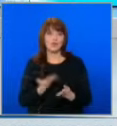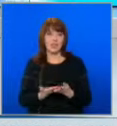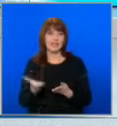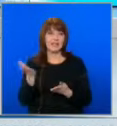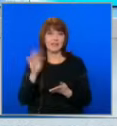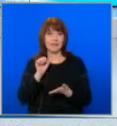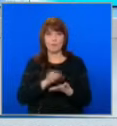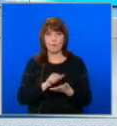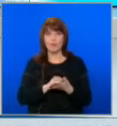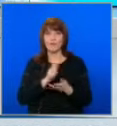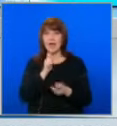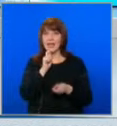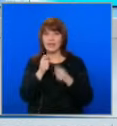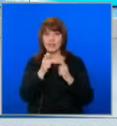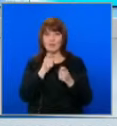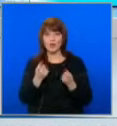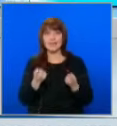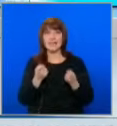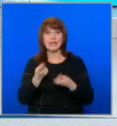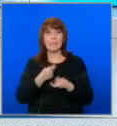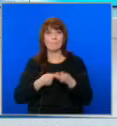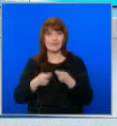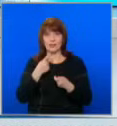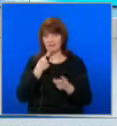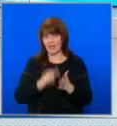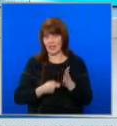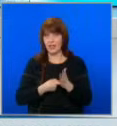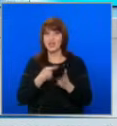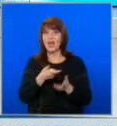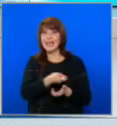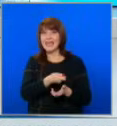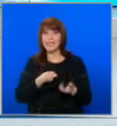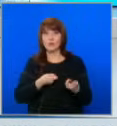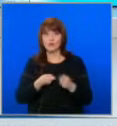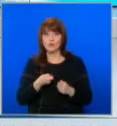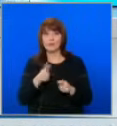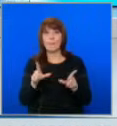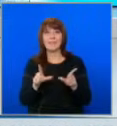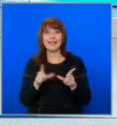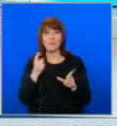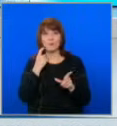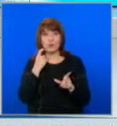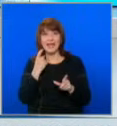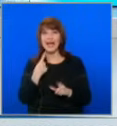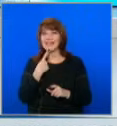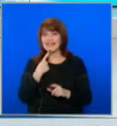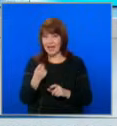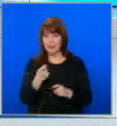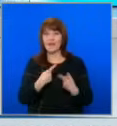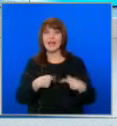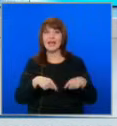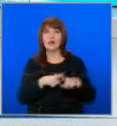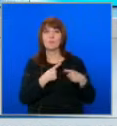публикувано интервюто с гръцкия бизнесмен който твърди че е бил изнудван от божанов а зартова и районната